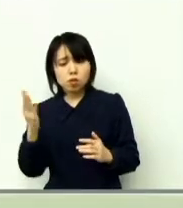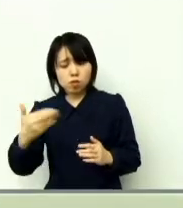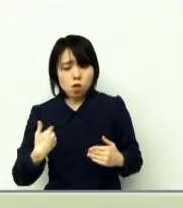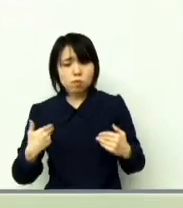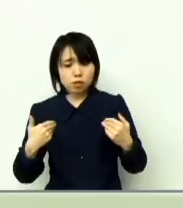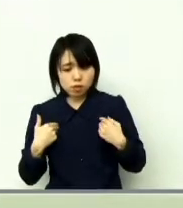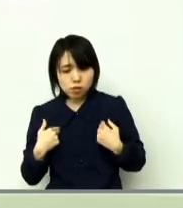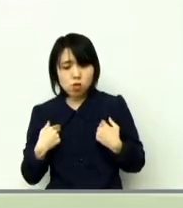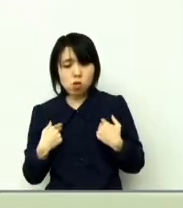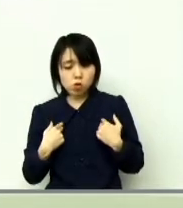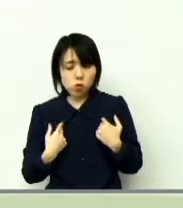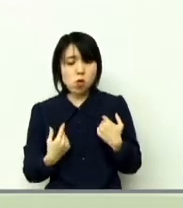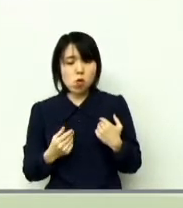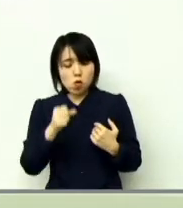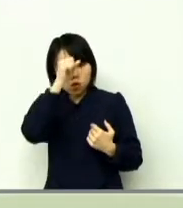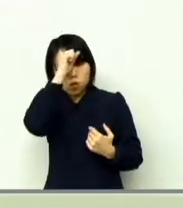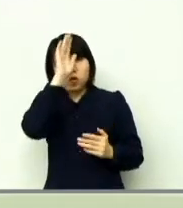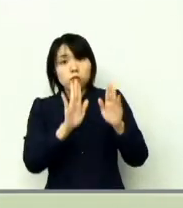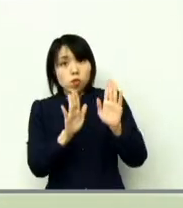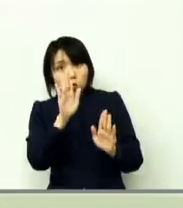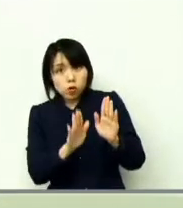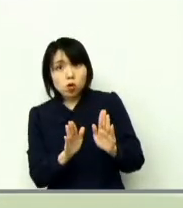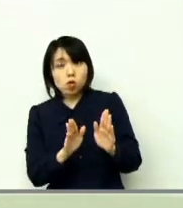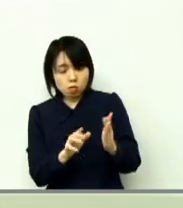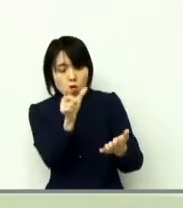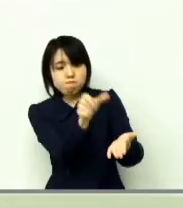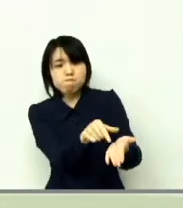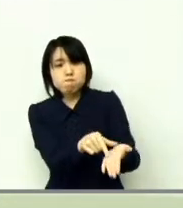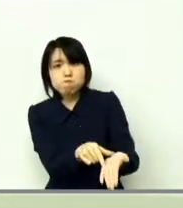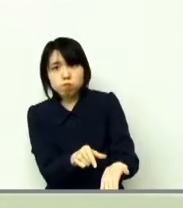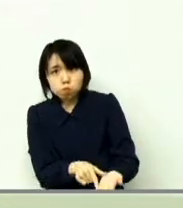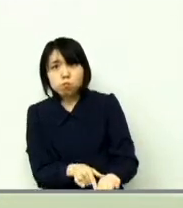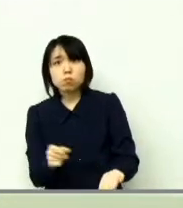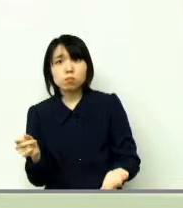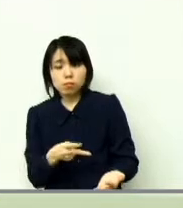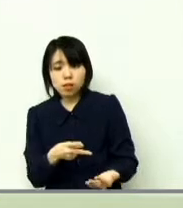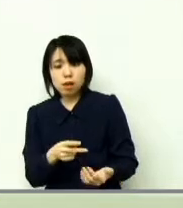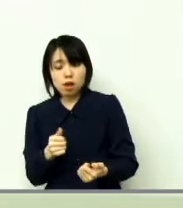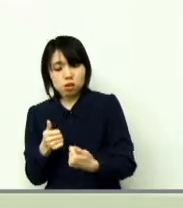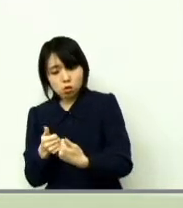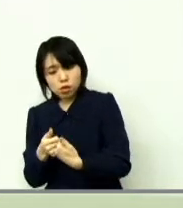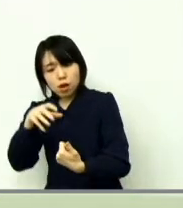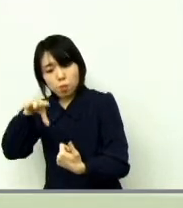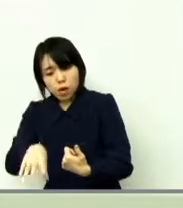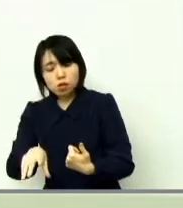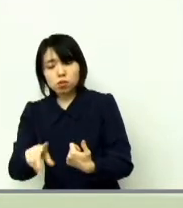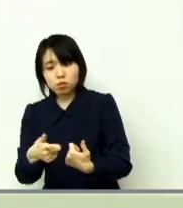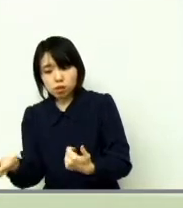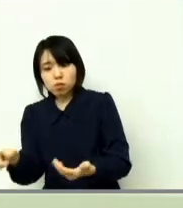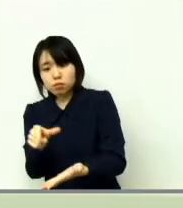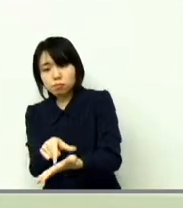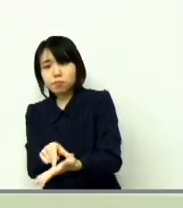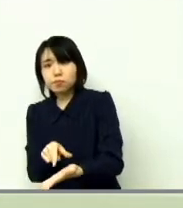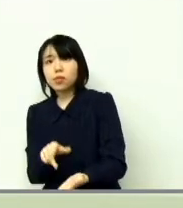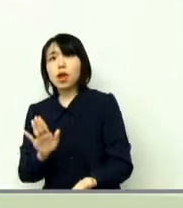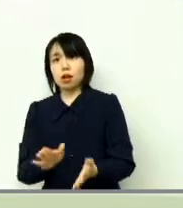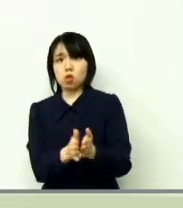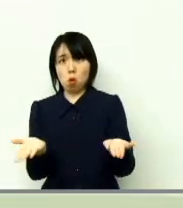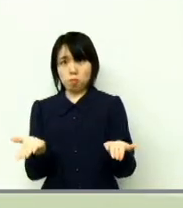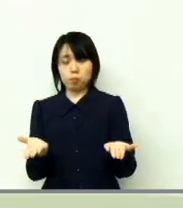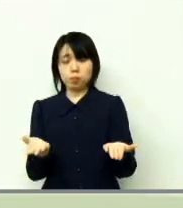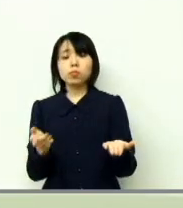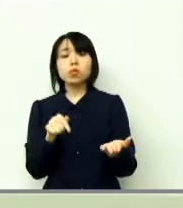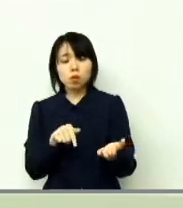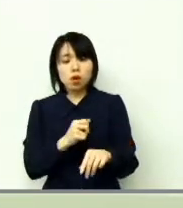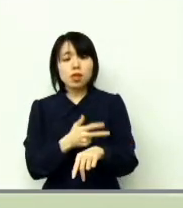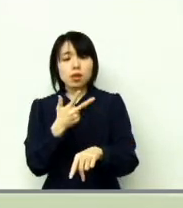迷ったときの相談先等を掲載をした冊子でございます。これを市内全世帯